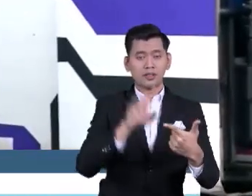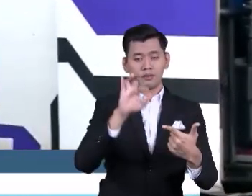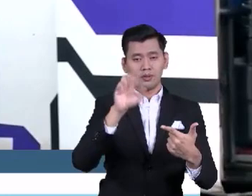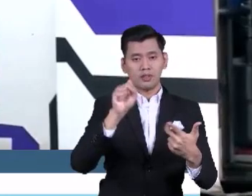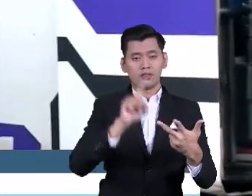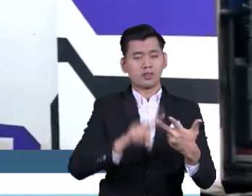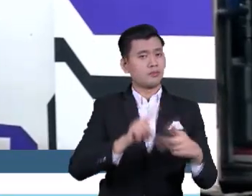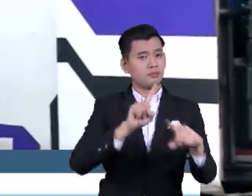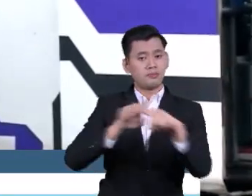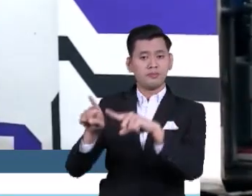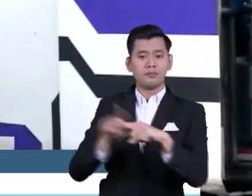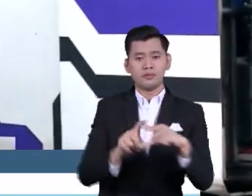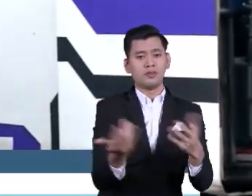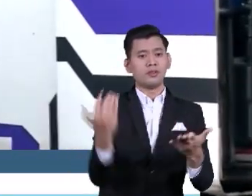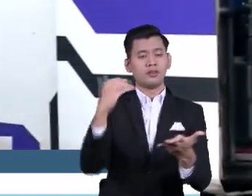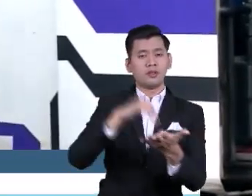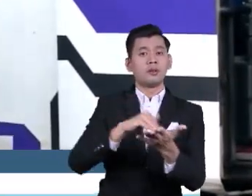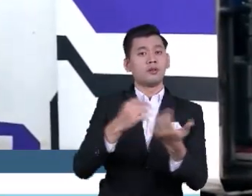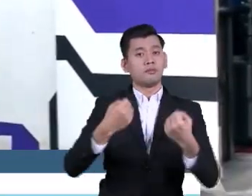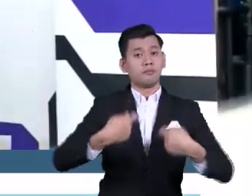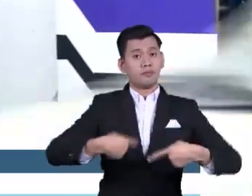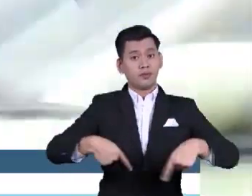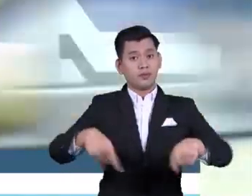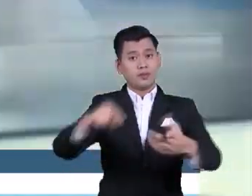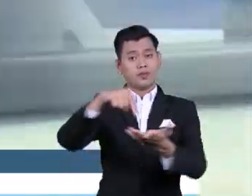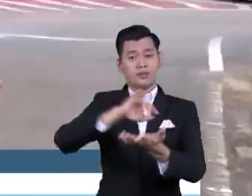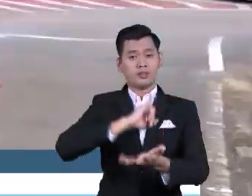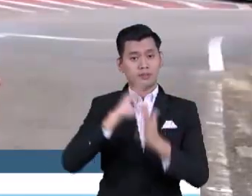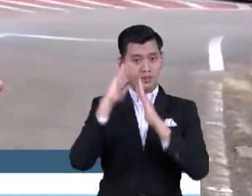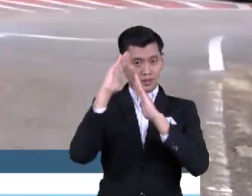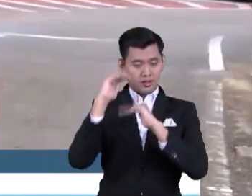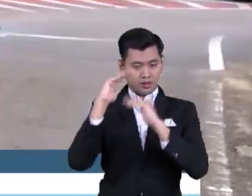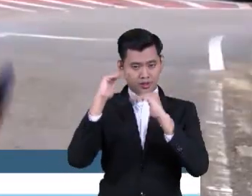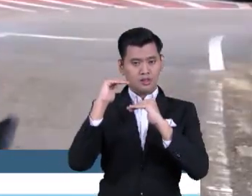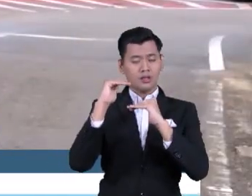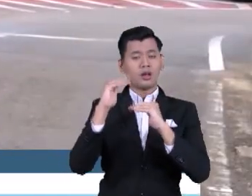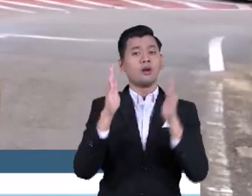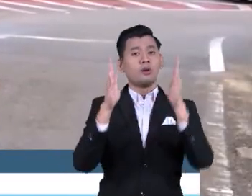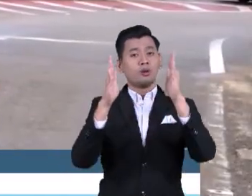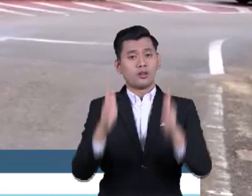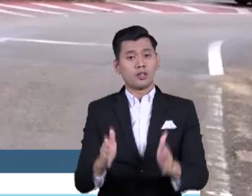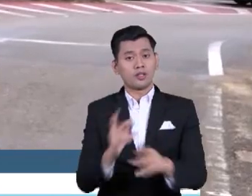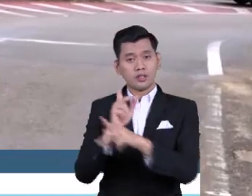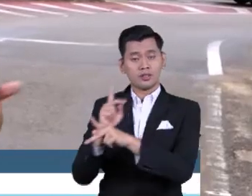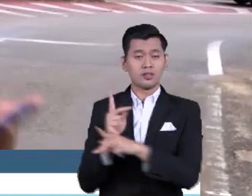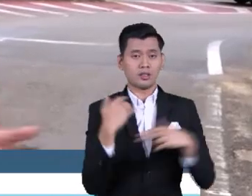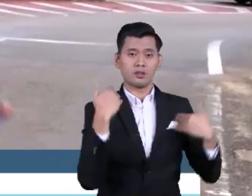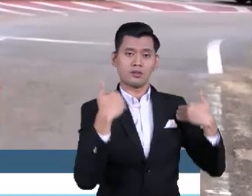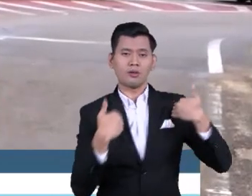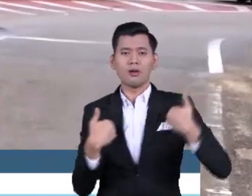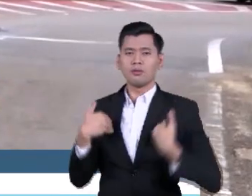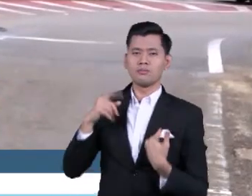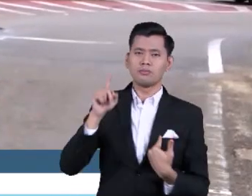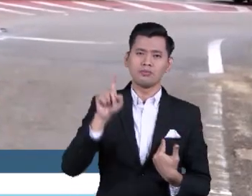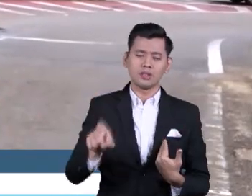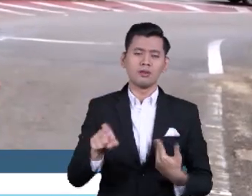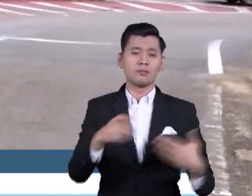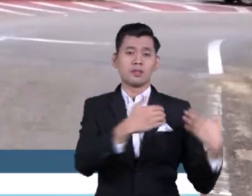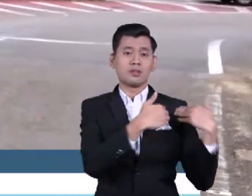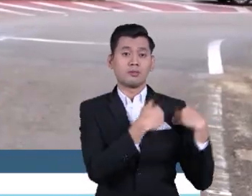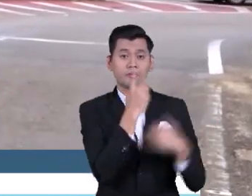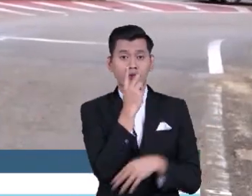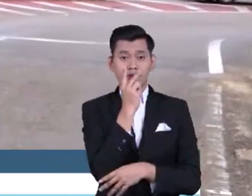dan sebagainya di kesempatan ini juga saya berharap pemilik hewan ternakkan perlu bertanggung jawab memastikan